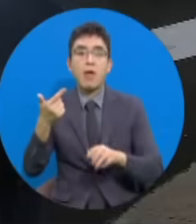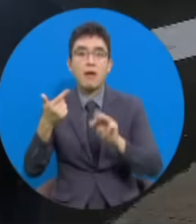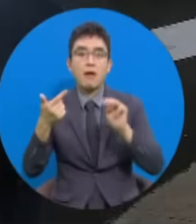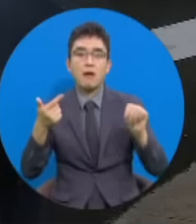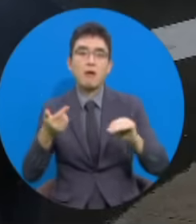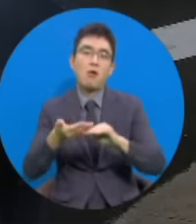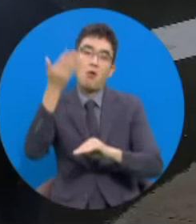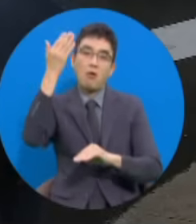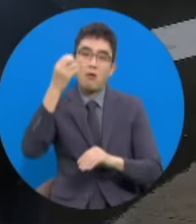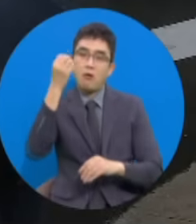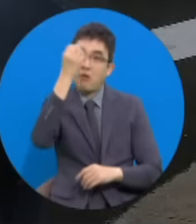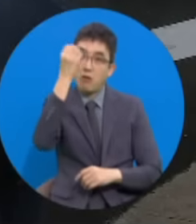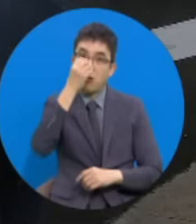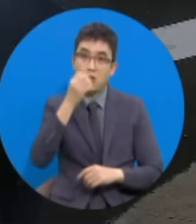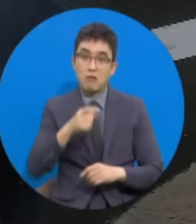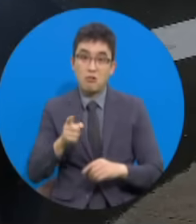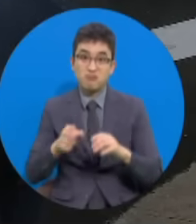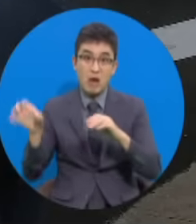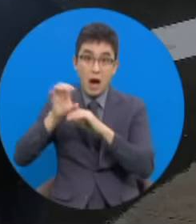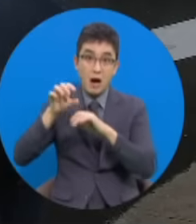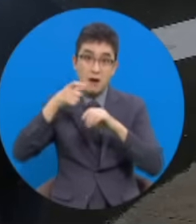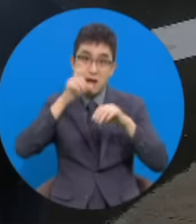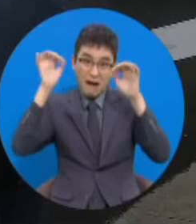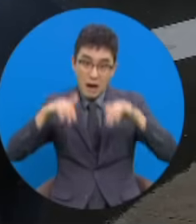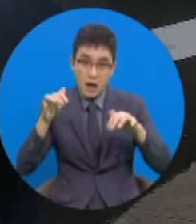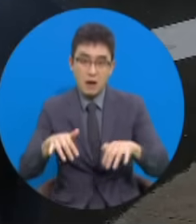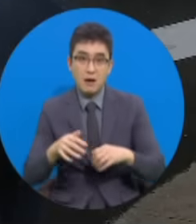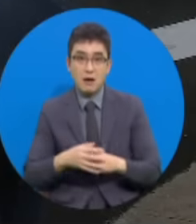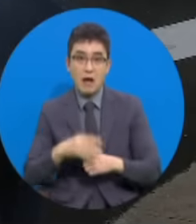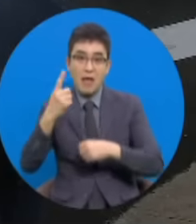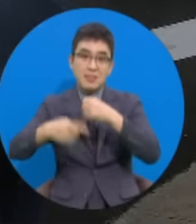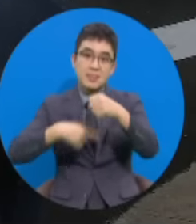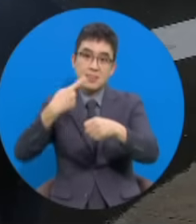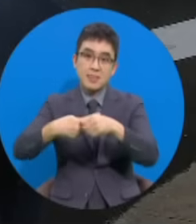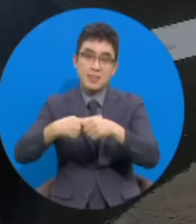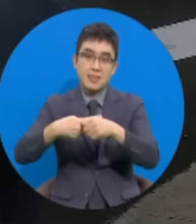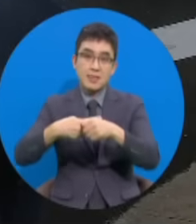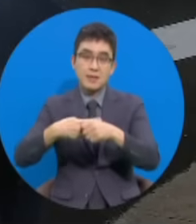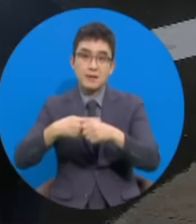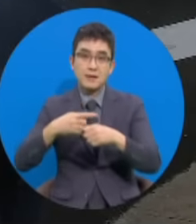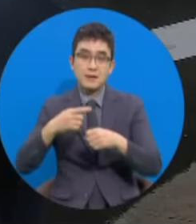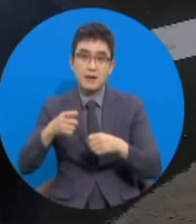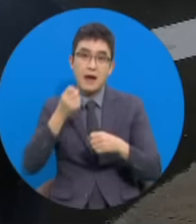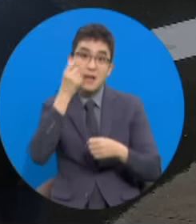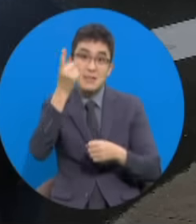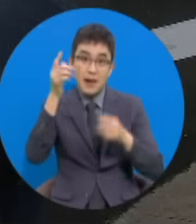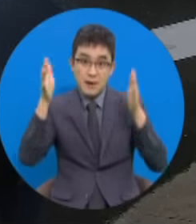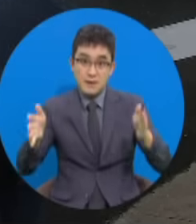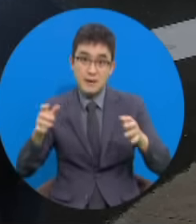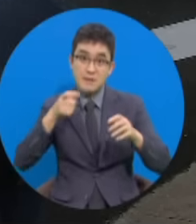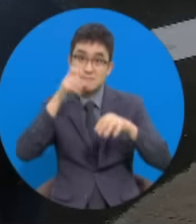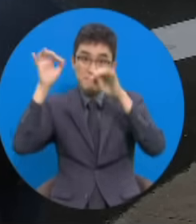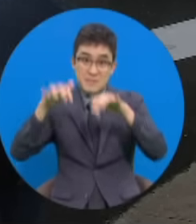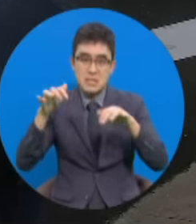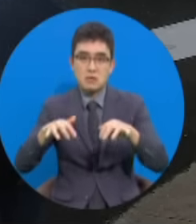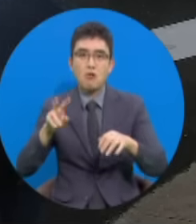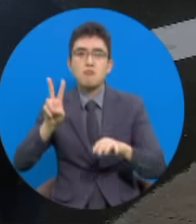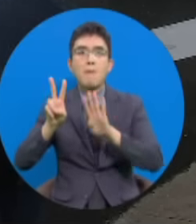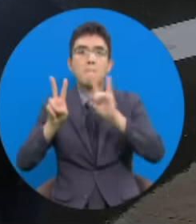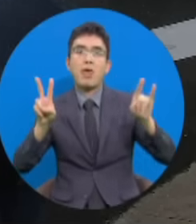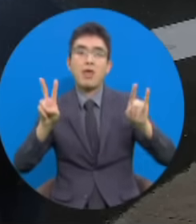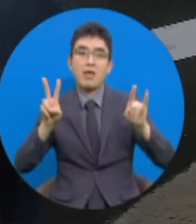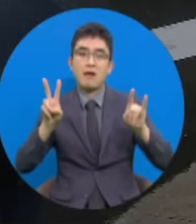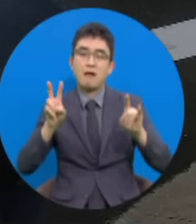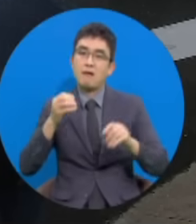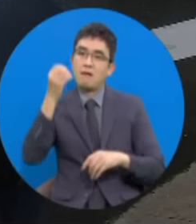지역은 이번에 비가 추가로 내렸기 때문에 거의 평년 한 달치의 장마철에 내려야 될 비의 두 배가 훌쩍 넘는 수치에